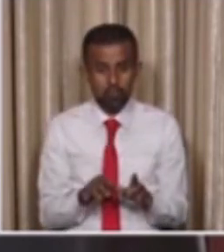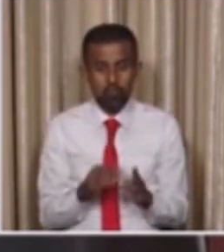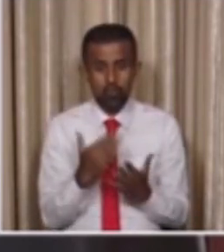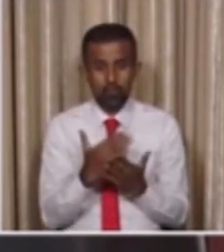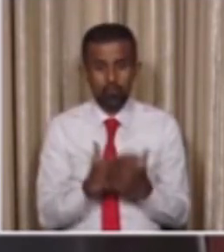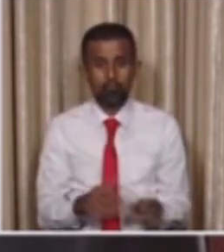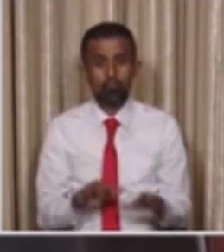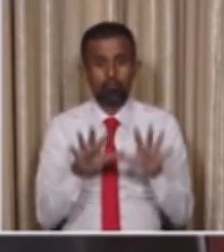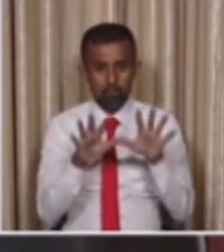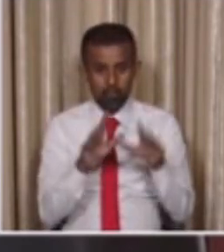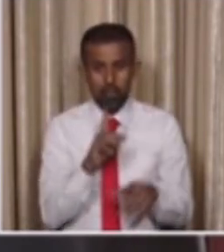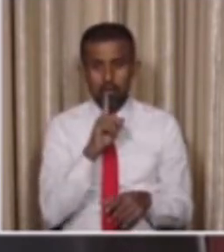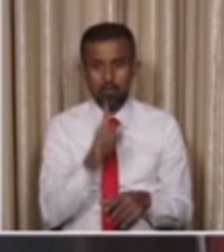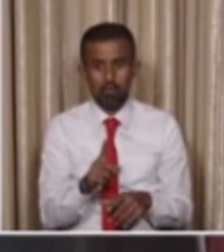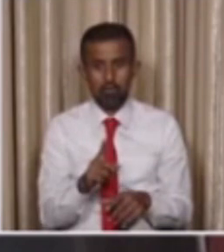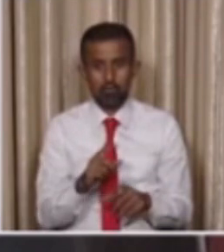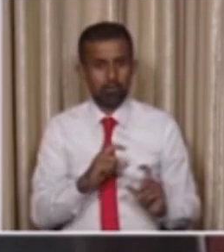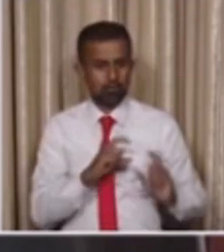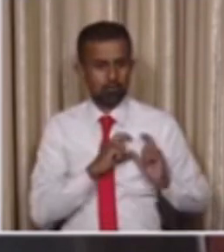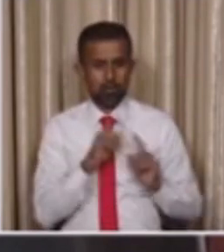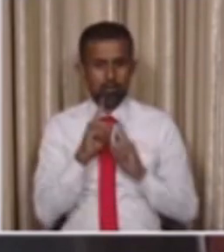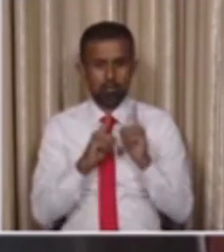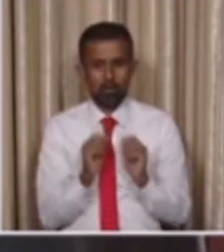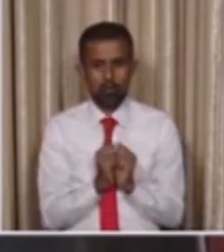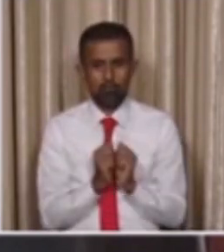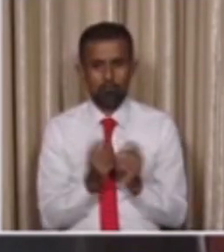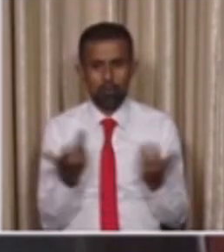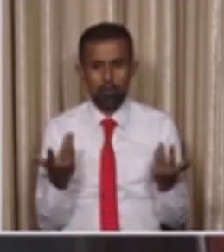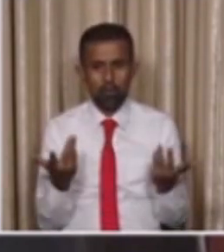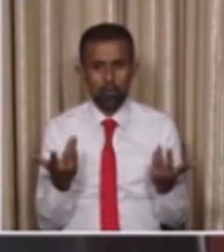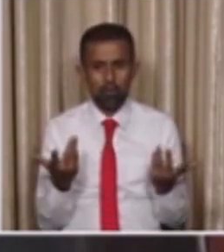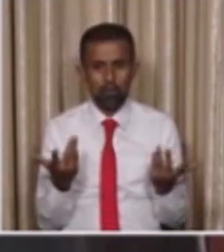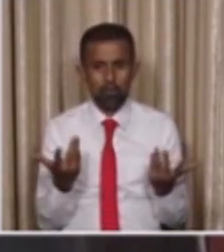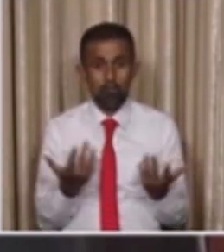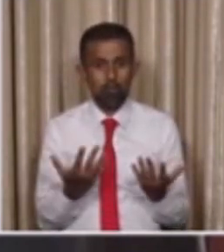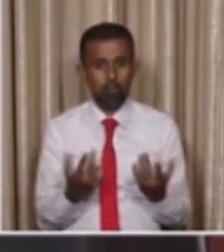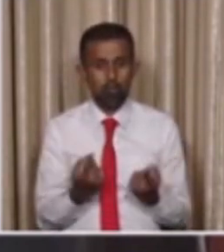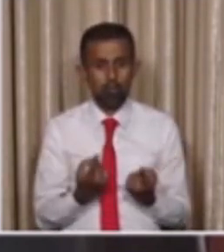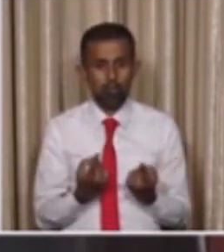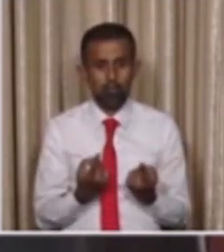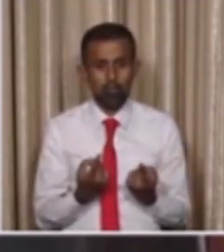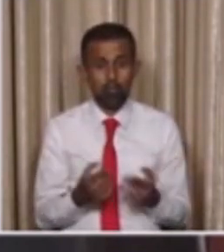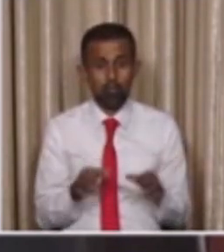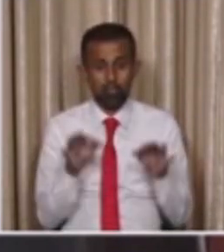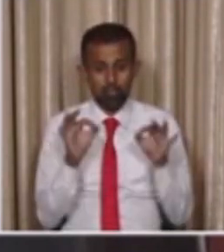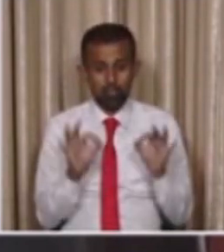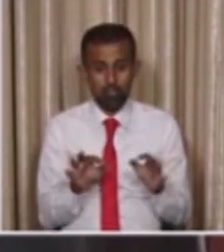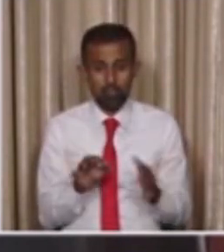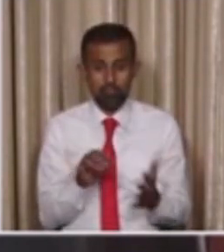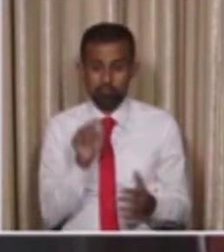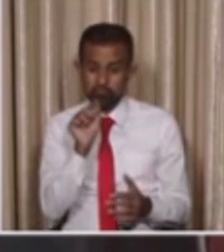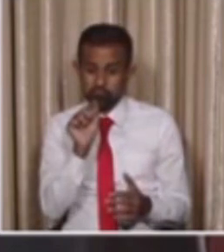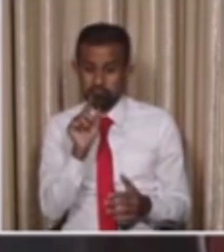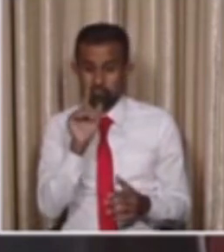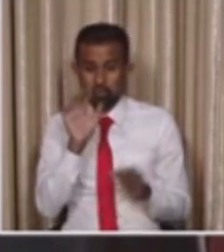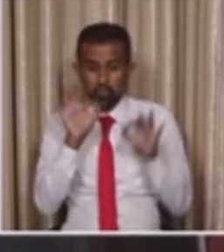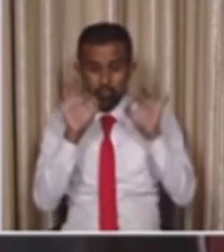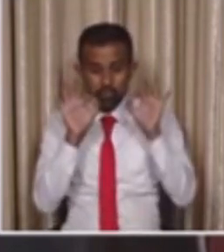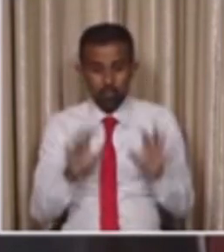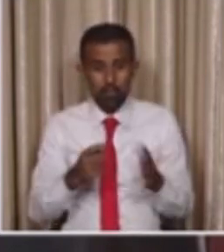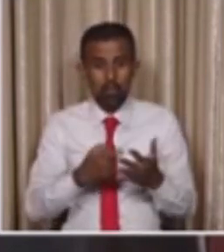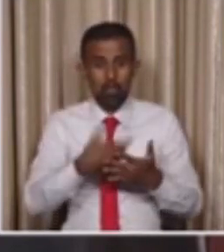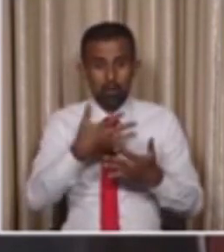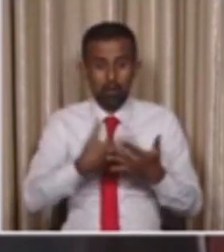දැක්විය යුතුයි. ඒක හදවතින් කතා කරලා හරියන්නේ නැහැ කතානායකතුමනි. ඒක අවශ්‍ය වෙන්නේ නිවරදි දශමයට සංඛ්‍යාලේඛනය මේක හැන්සත් ගත